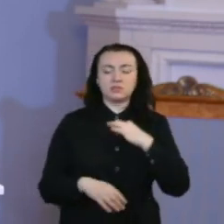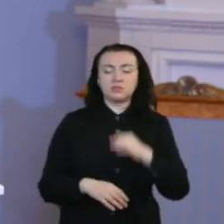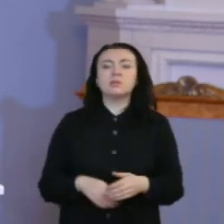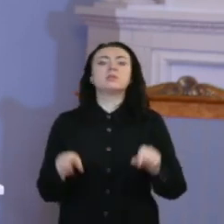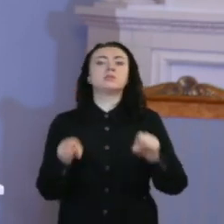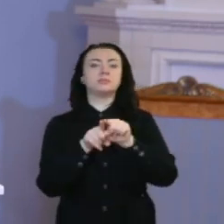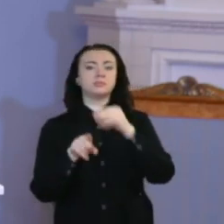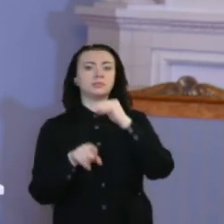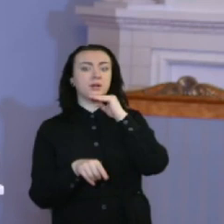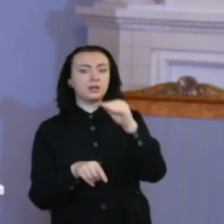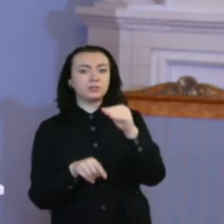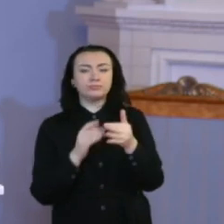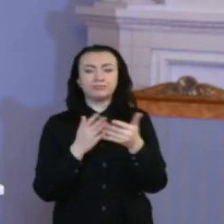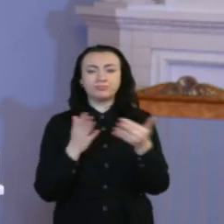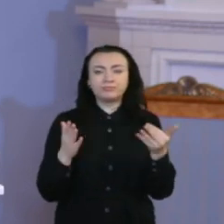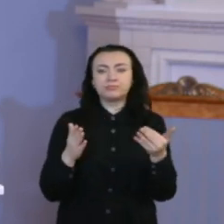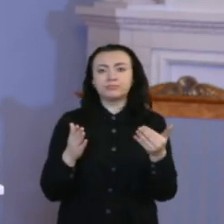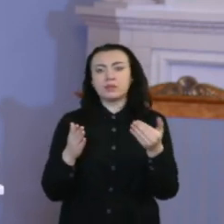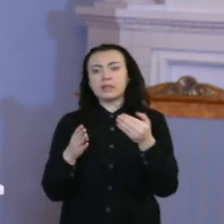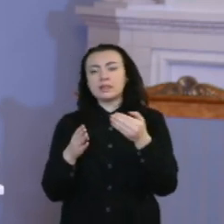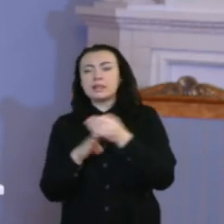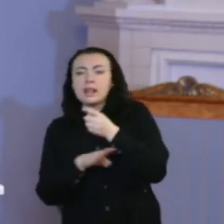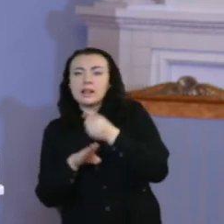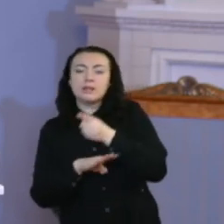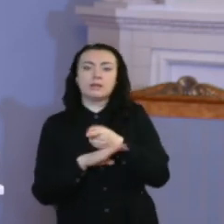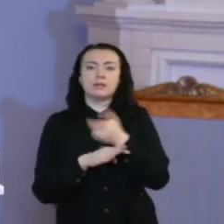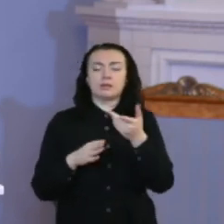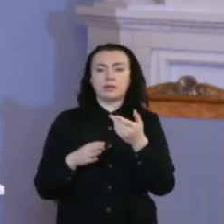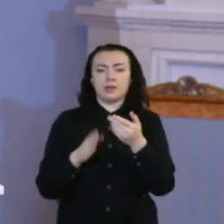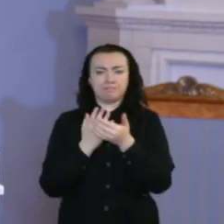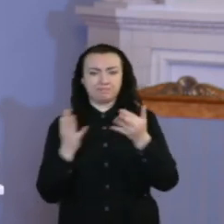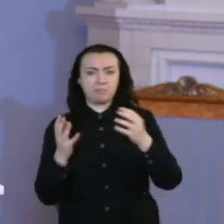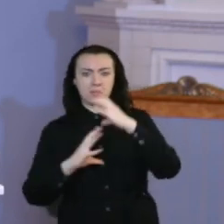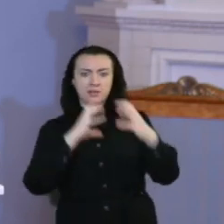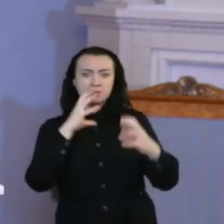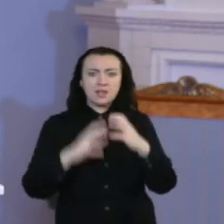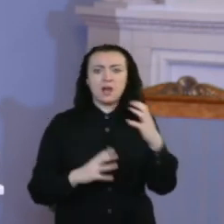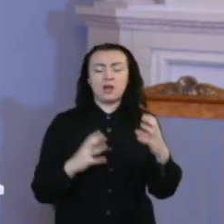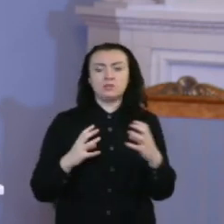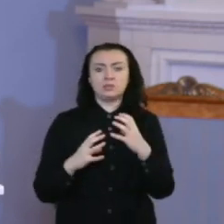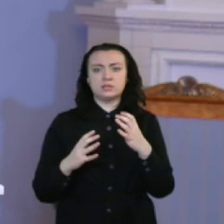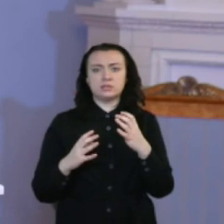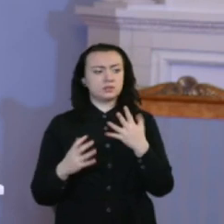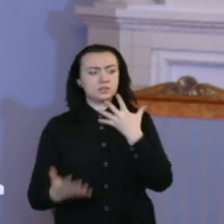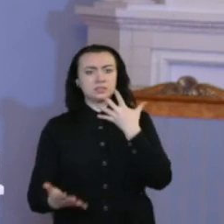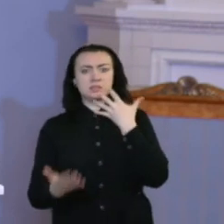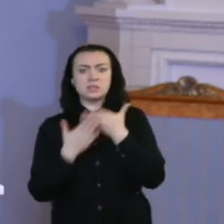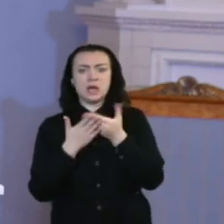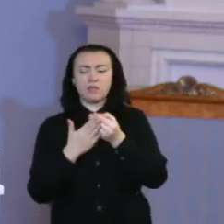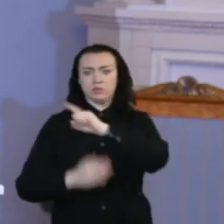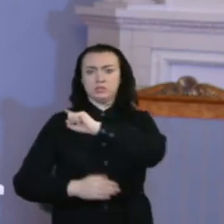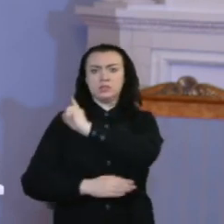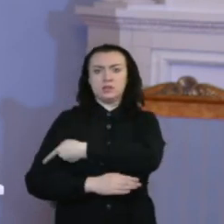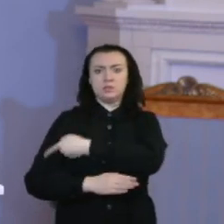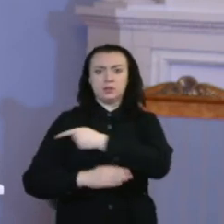kad pretenzijos įtakos sferoms pasaulyje ir savo valios primetimo kitom